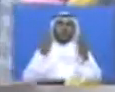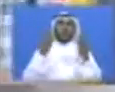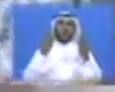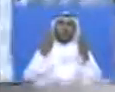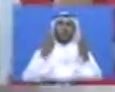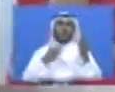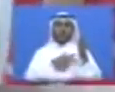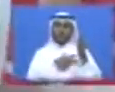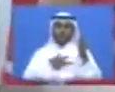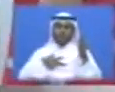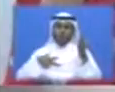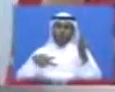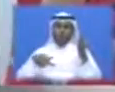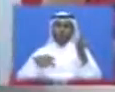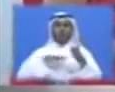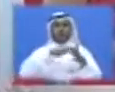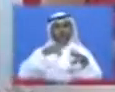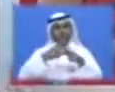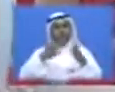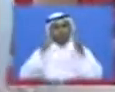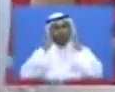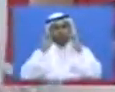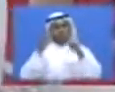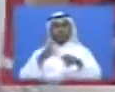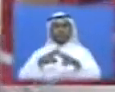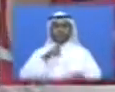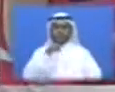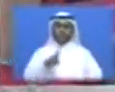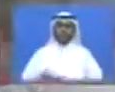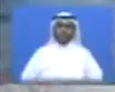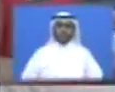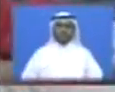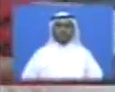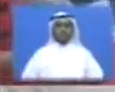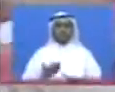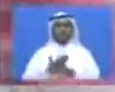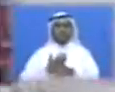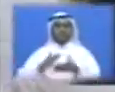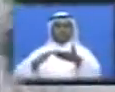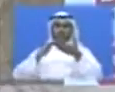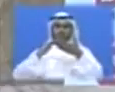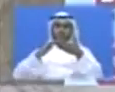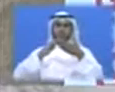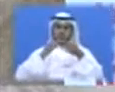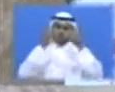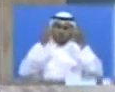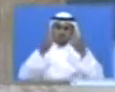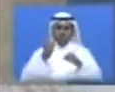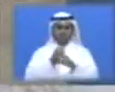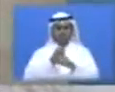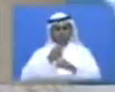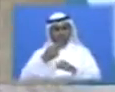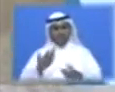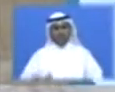أميرا وحكومة وشعبا عن تقديرها لهذا الدعم الكويتي الموصول لمؤازرة اللاجئين السوريين في